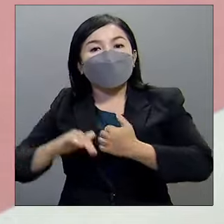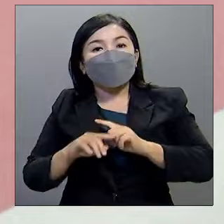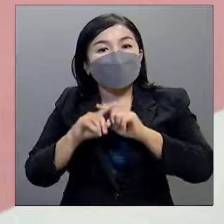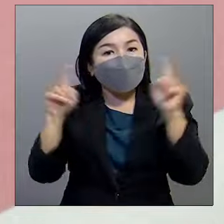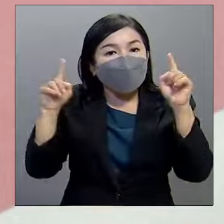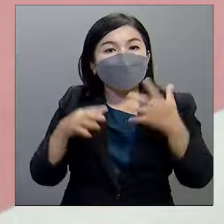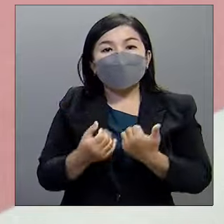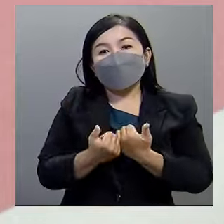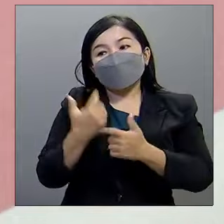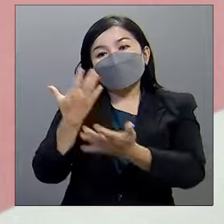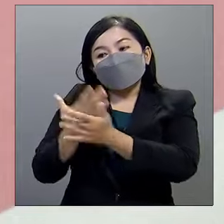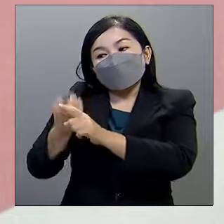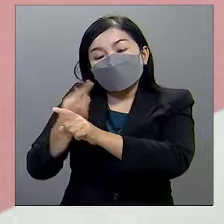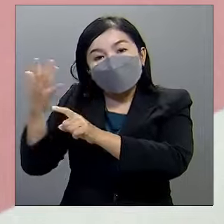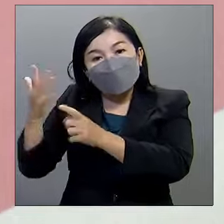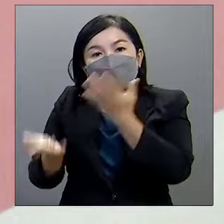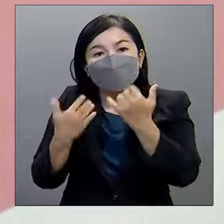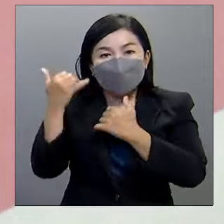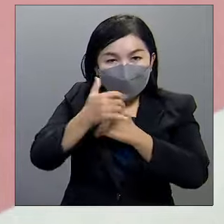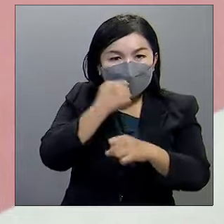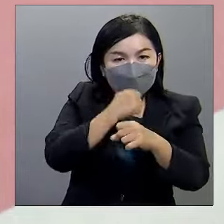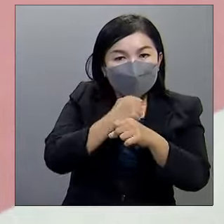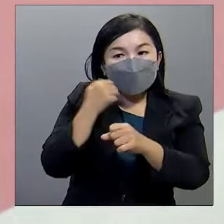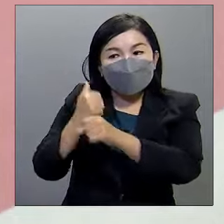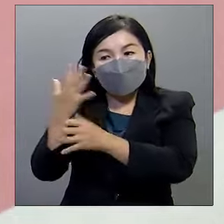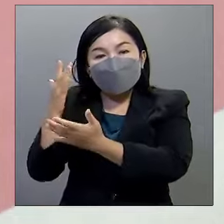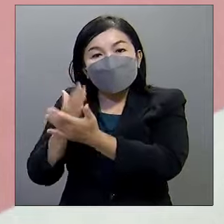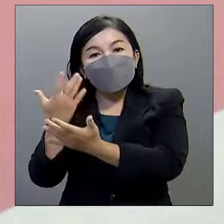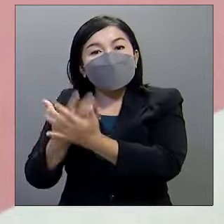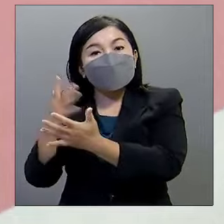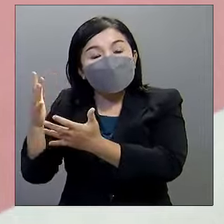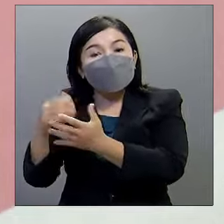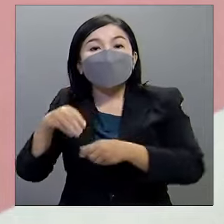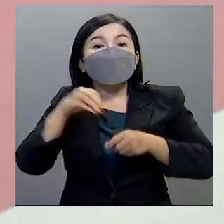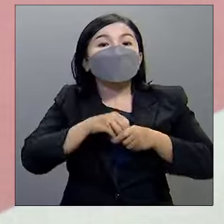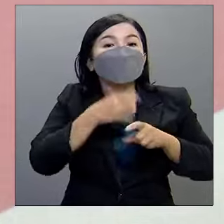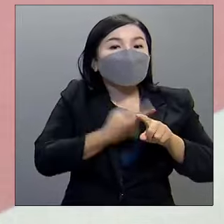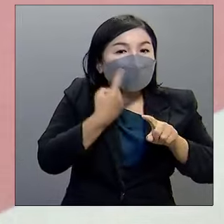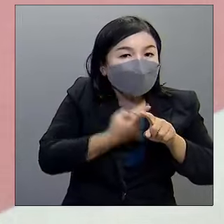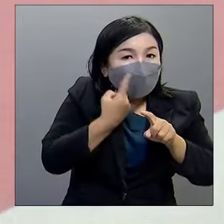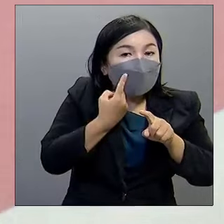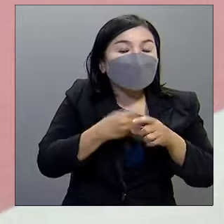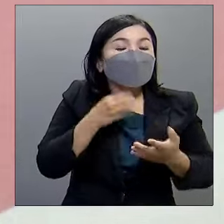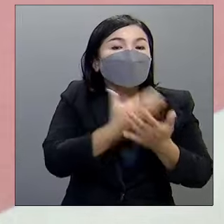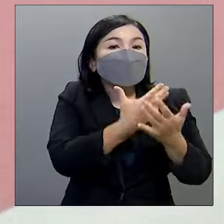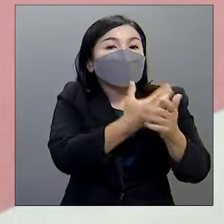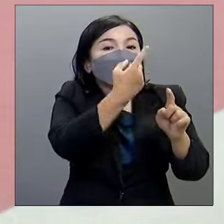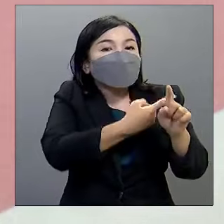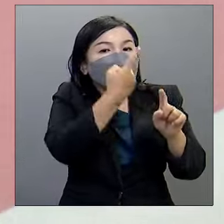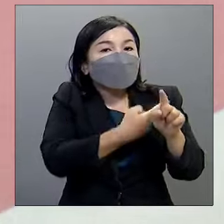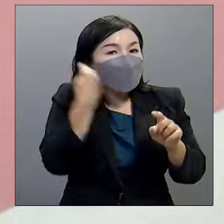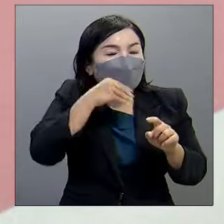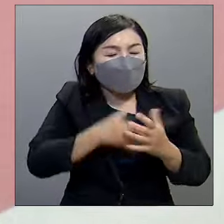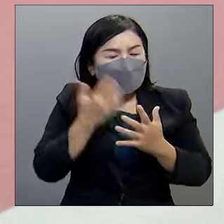ความมั่นคงเนา ะ นะดังนั้นทำงานก็ต้องเก็บทีนี้งานประจำเนี่ยเขาก็มีความยากเหมือนกันครับหนึ่งถึงแม้จะมีความมั่นคงเกิดขึ้นนะครับแต่ความกดดัน